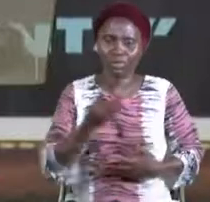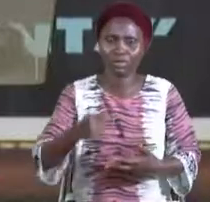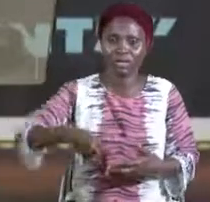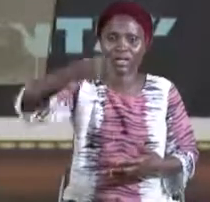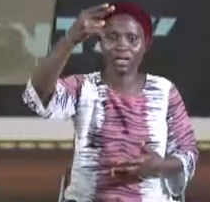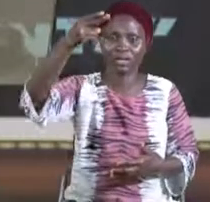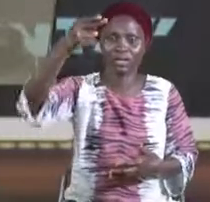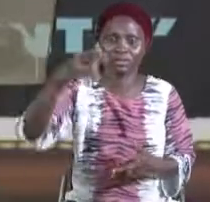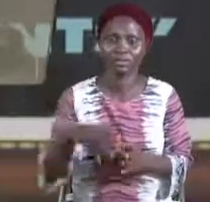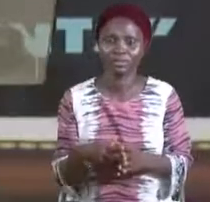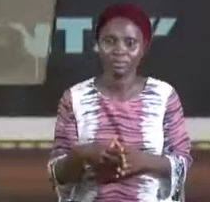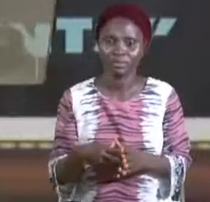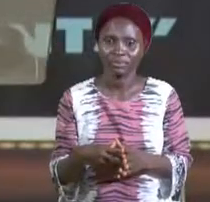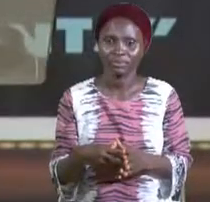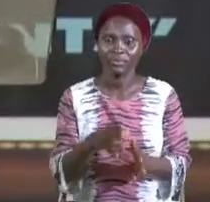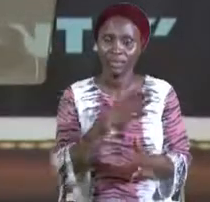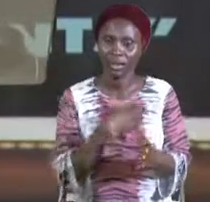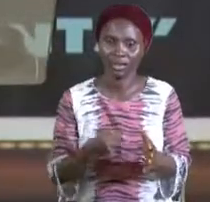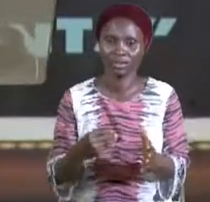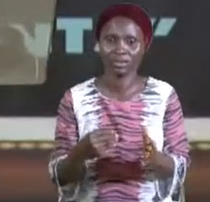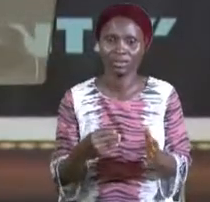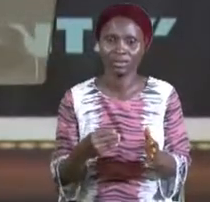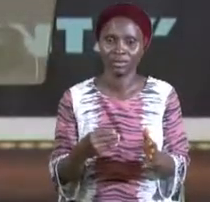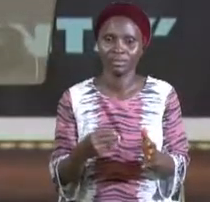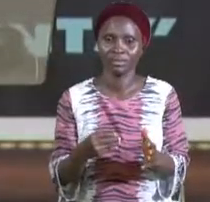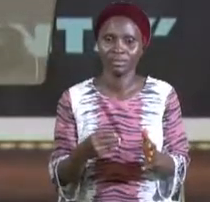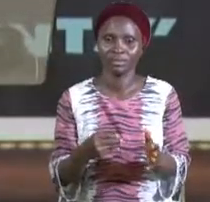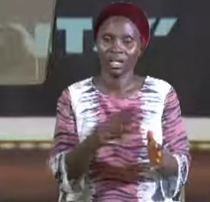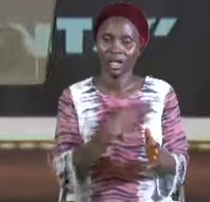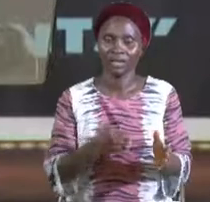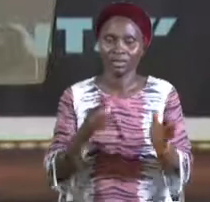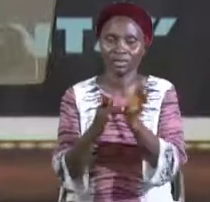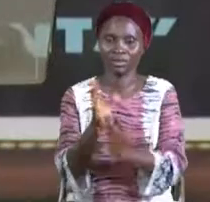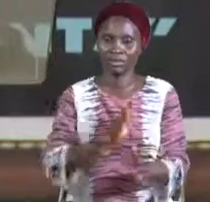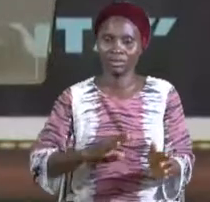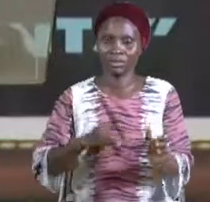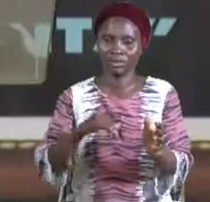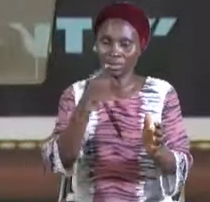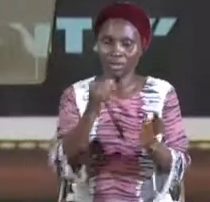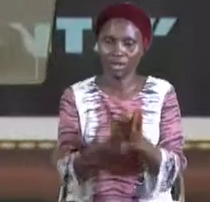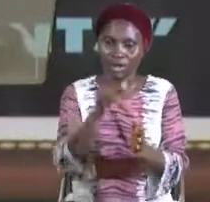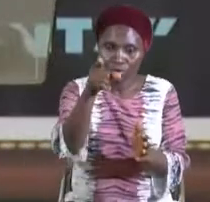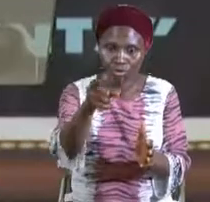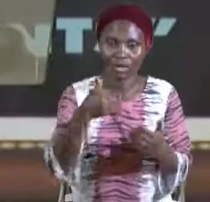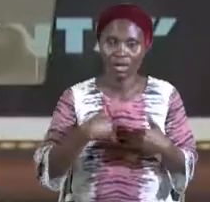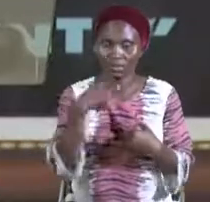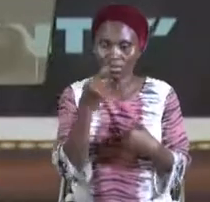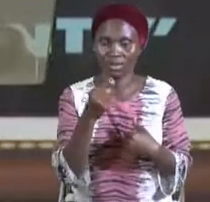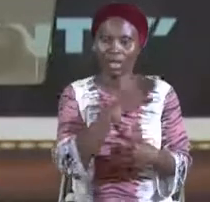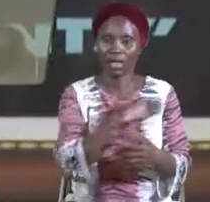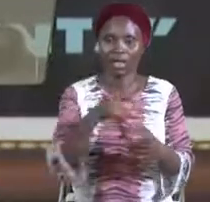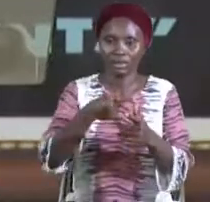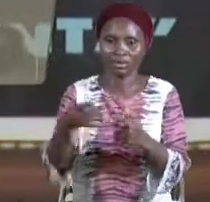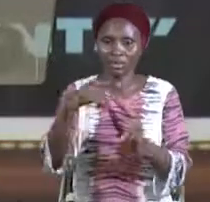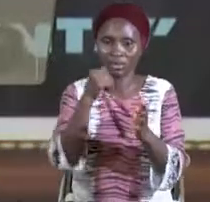dit. Alors le Seigneur a dit, vous avez entendu, il a blasphémé. Et parce qu'il a blasphémé, il doit être